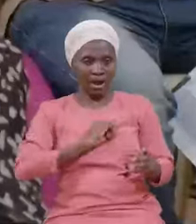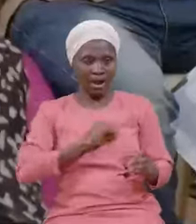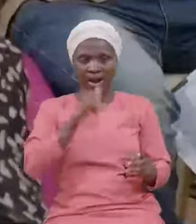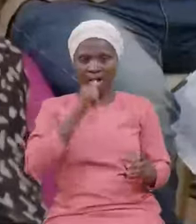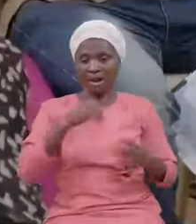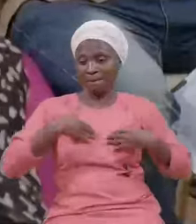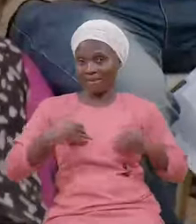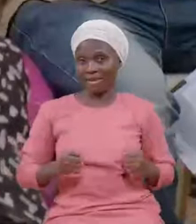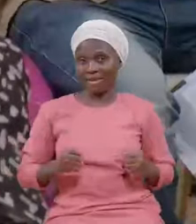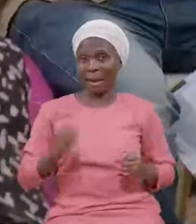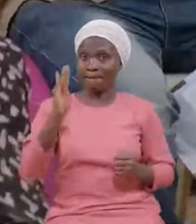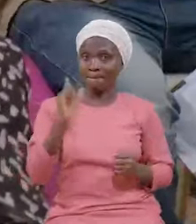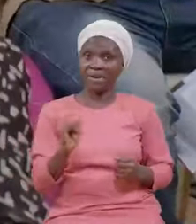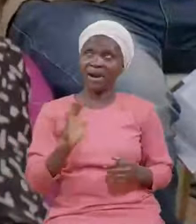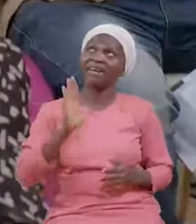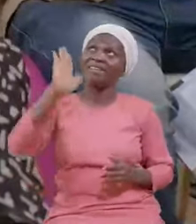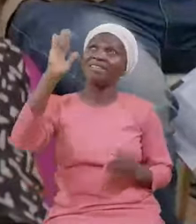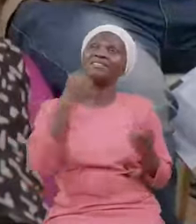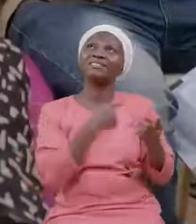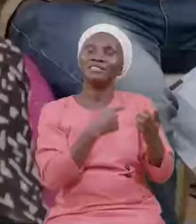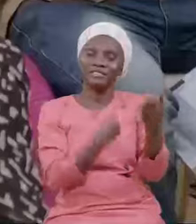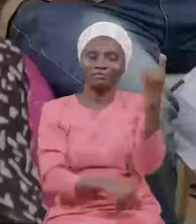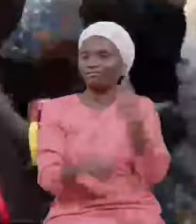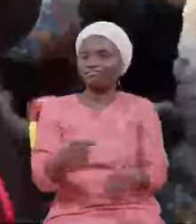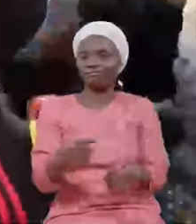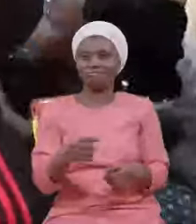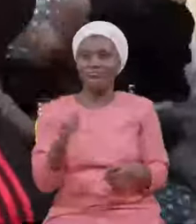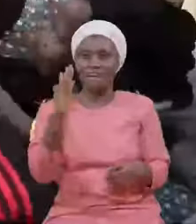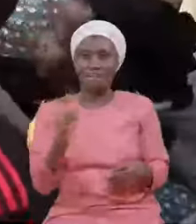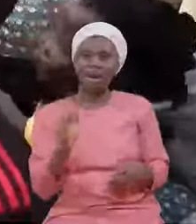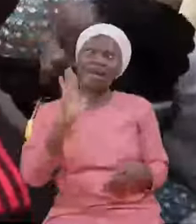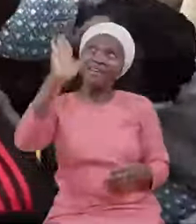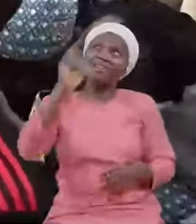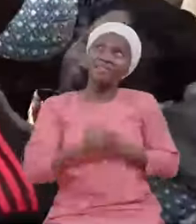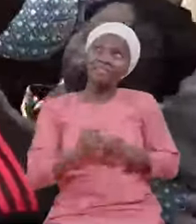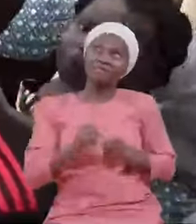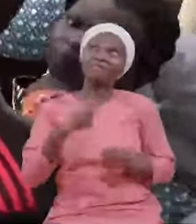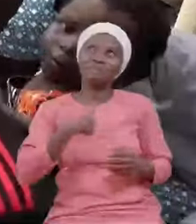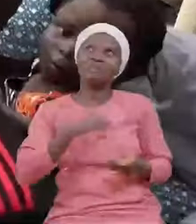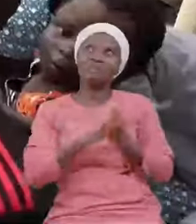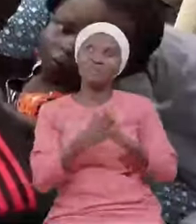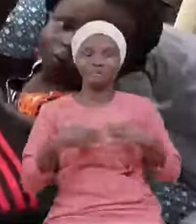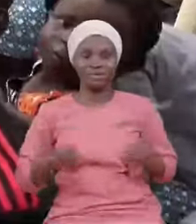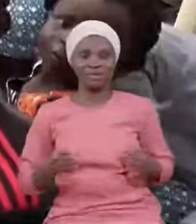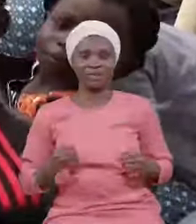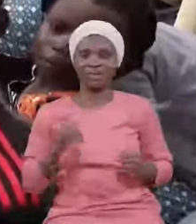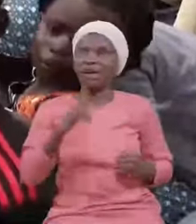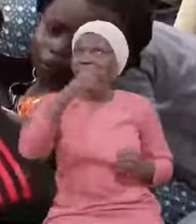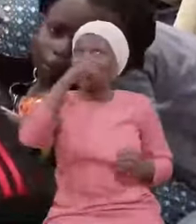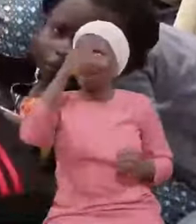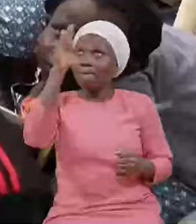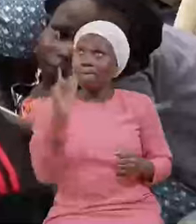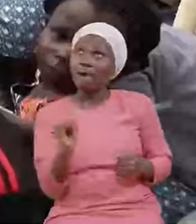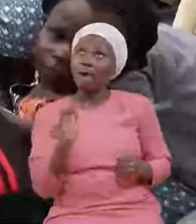guéri. Par ces souffrances, je suis guéri. Par son sacrifice, je suis